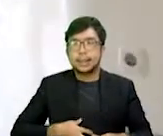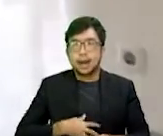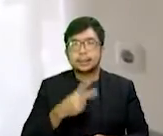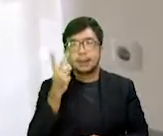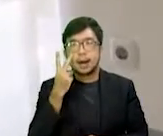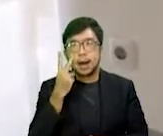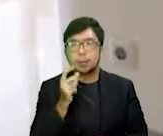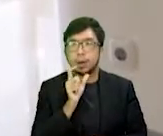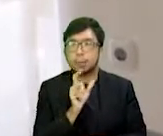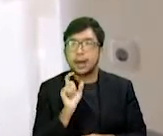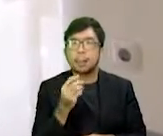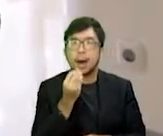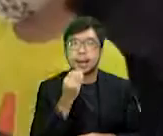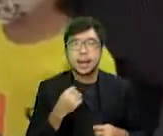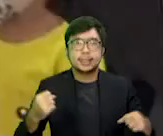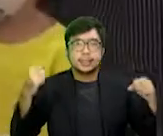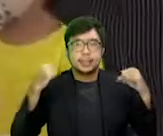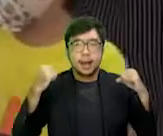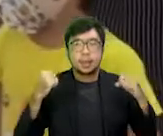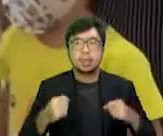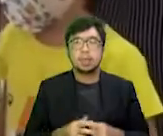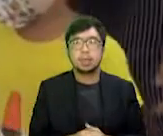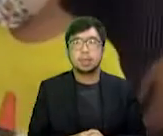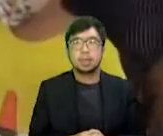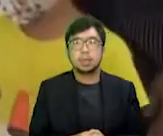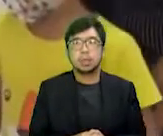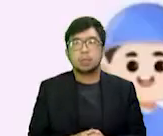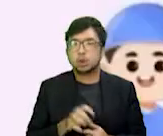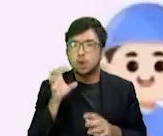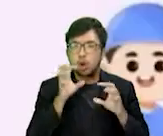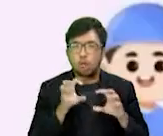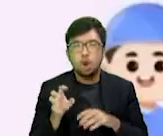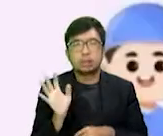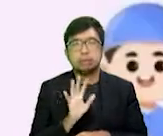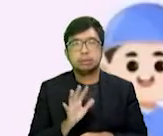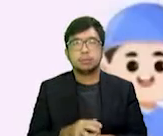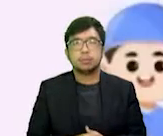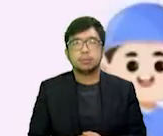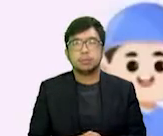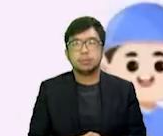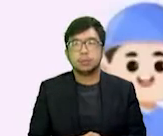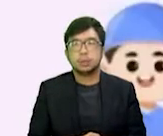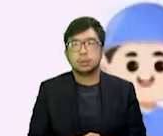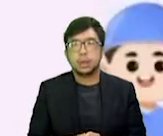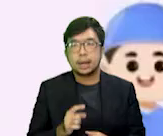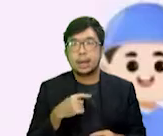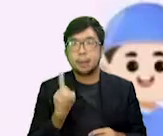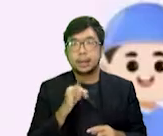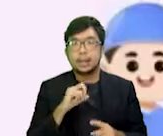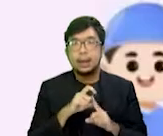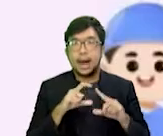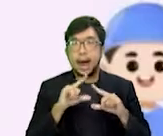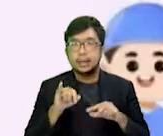makanan sehat yang matang, sempurna, serta tidak tercemar kotoran. Kami dari IDAI tetap menghimbau agar